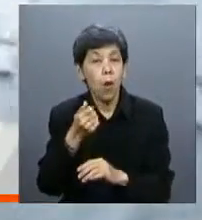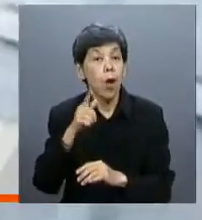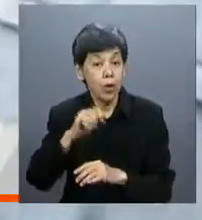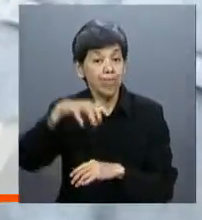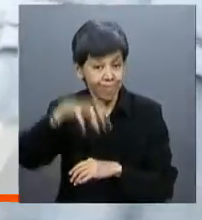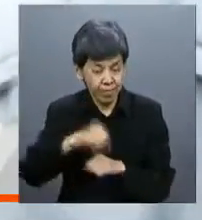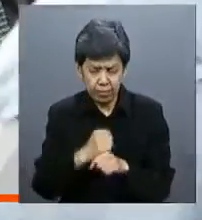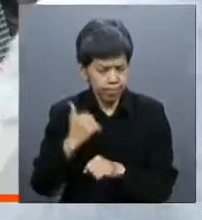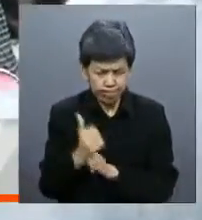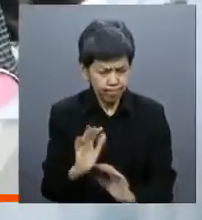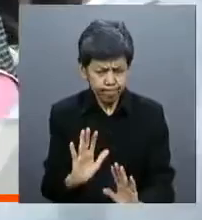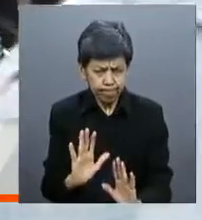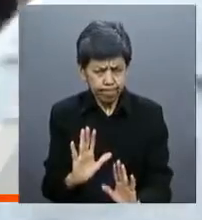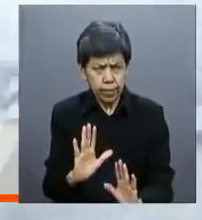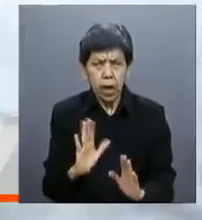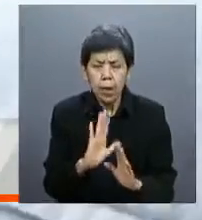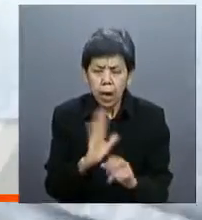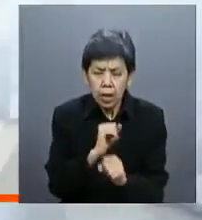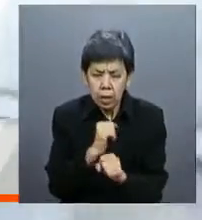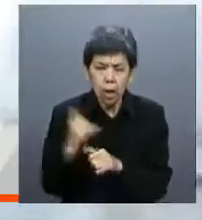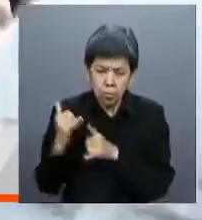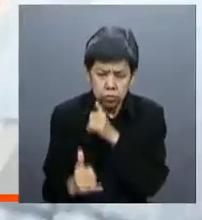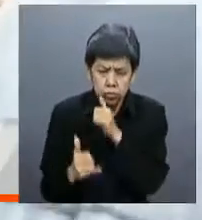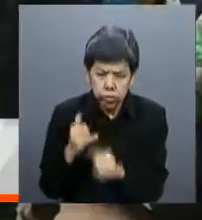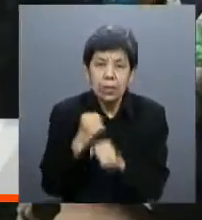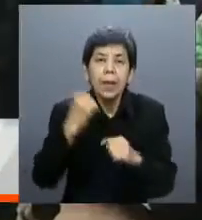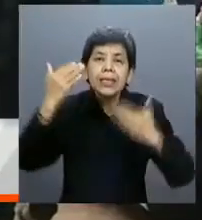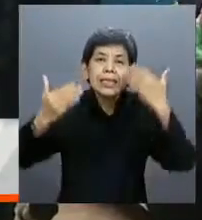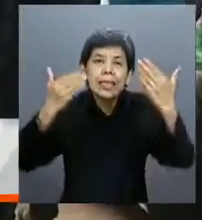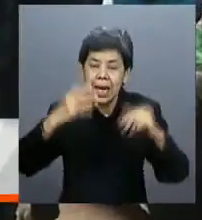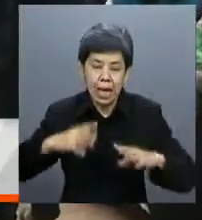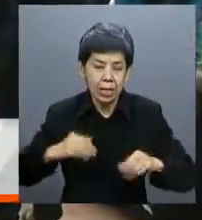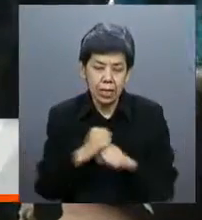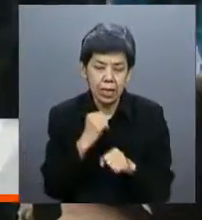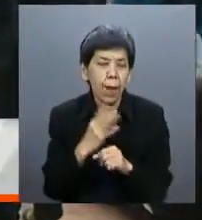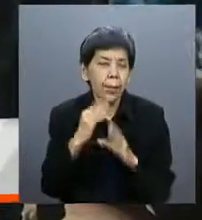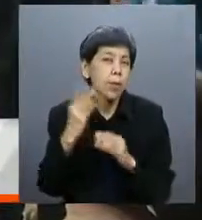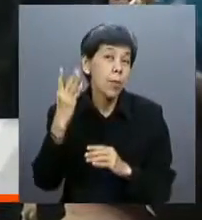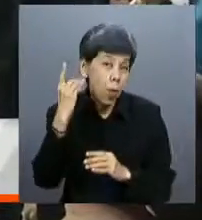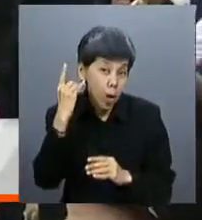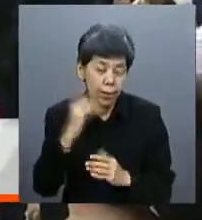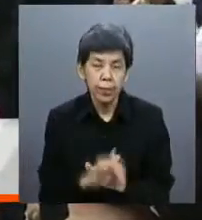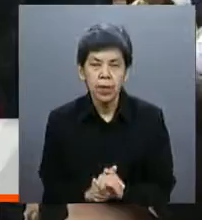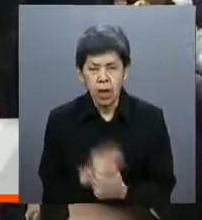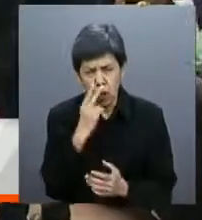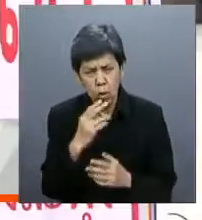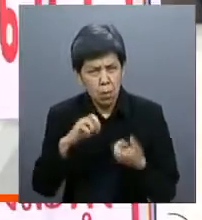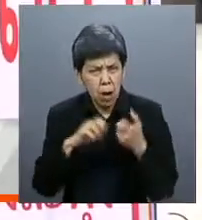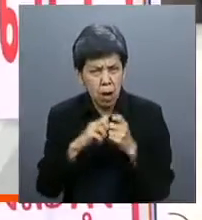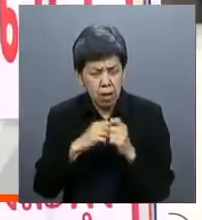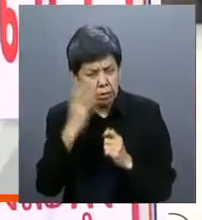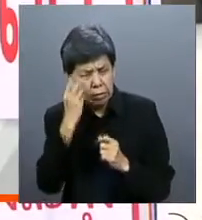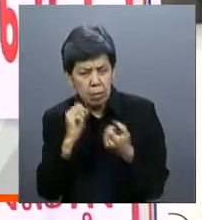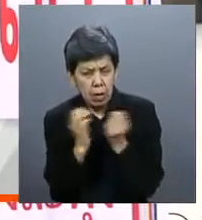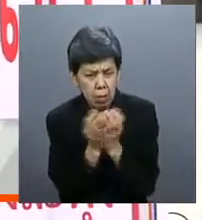เพื่อไม่ให้เข้าไปสมทบกับกลุ่มชาวบ้านที่เดินทางมาจัดกิจกรรมคัดค้านการประชุมสภาตั้งแต่เมื่อวานนี้เนื่องจากเกรงว่าจะเกิดความไม่ส